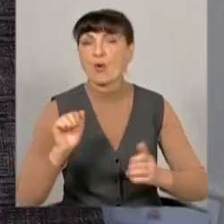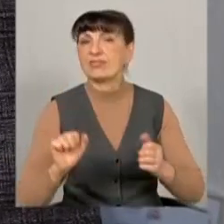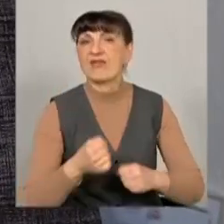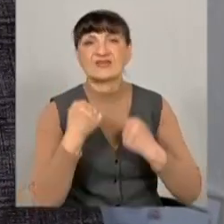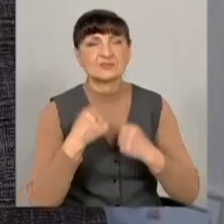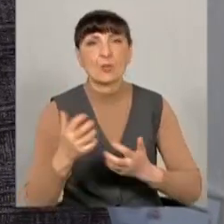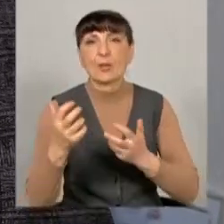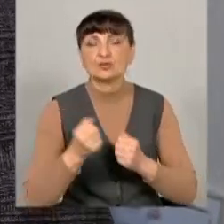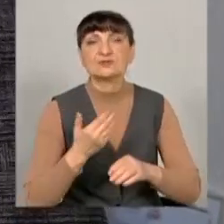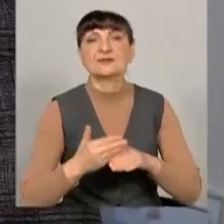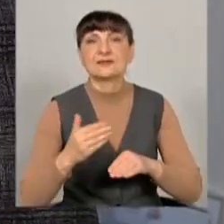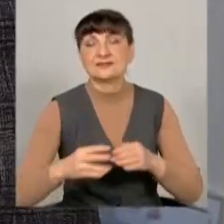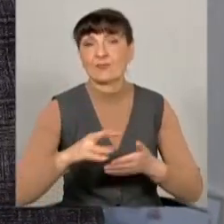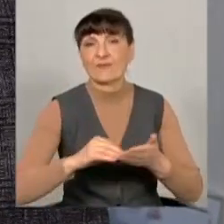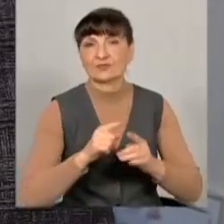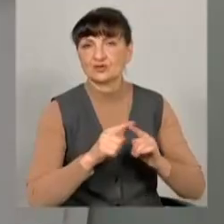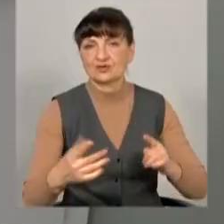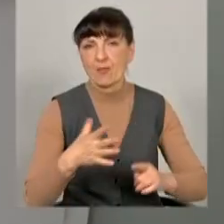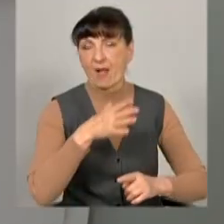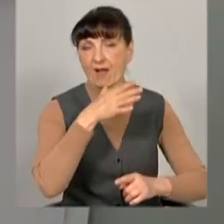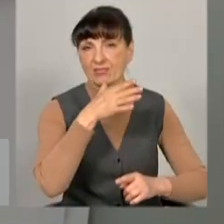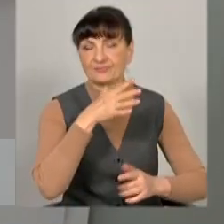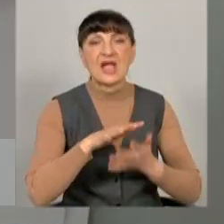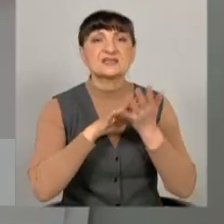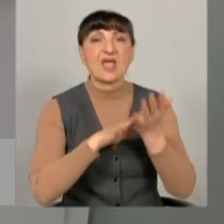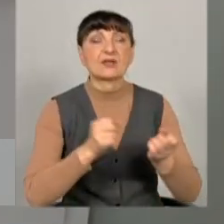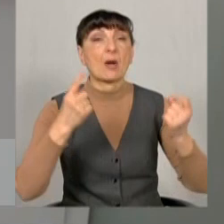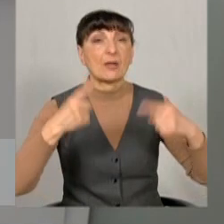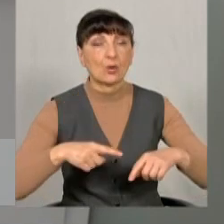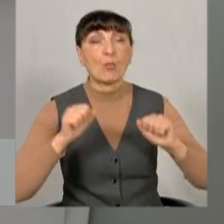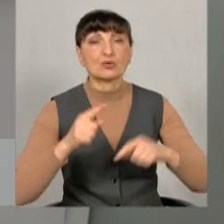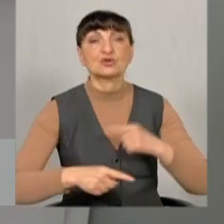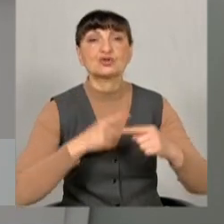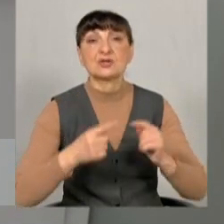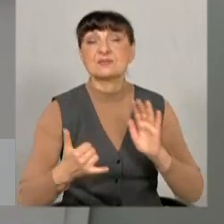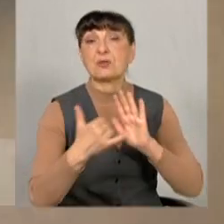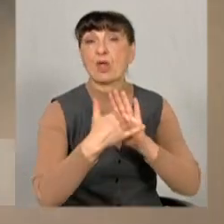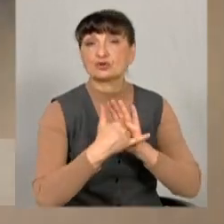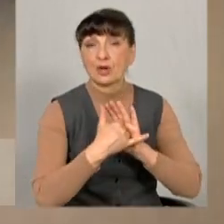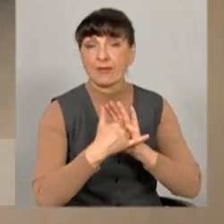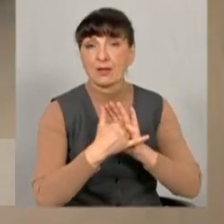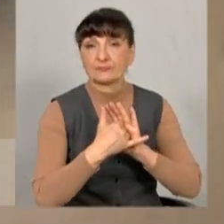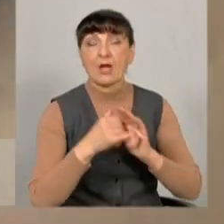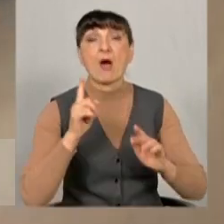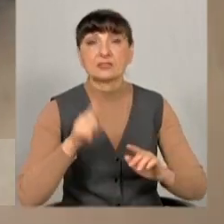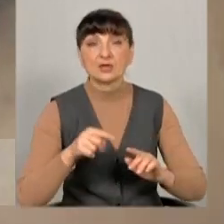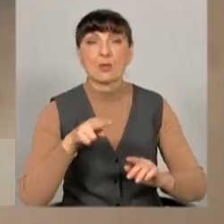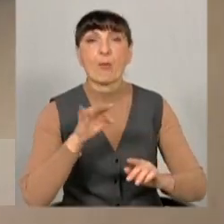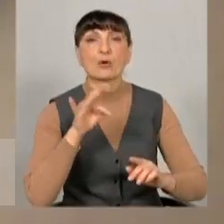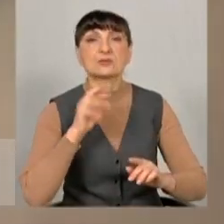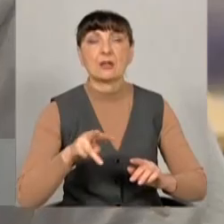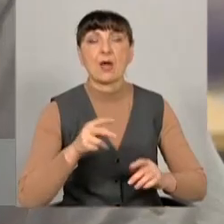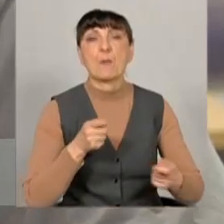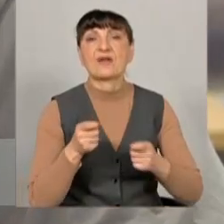невозможности получения кредитов в течение 5 лет. Подать заявление на банкротство можно через приложение «Есалак Азамат», а также портал правительства